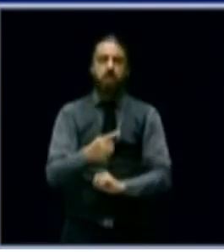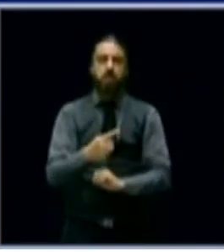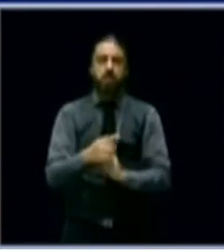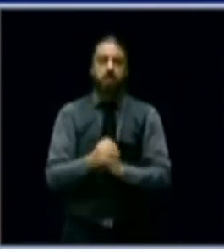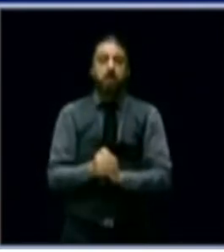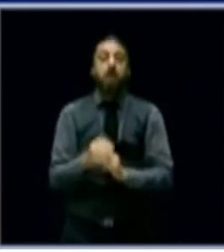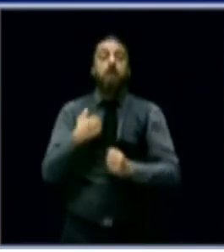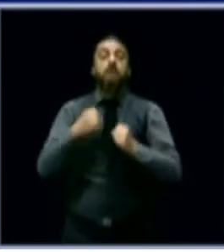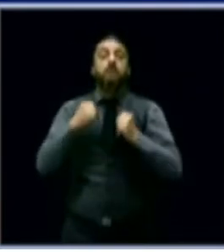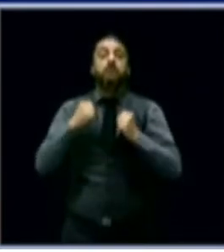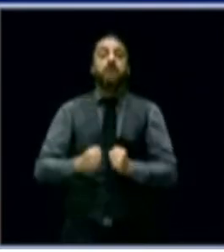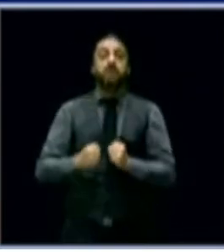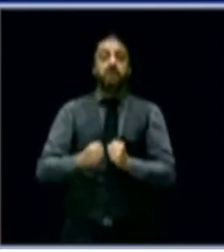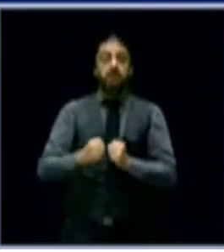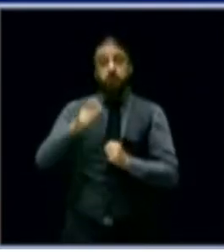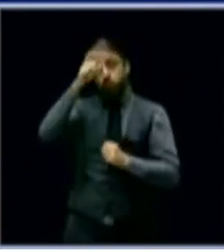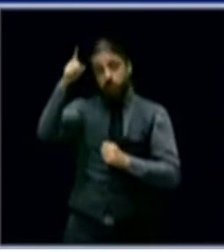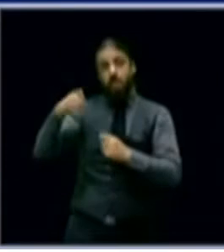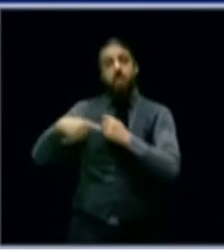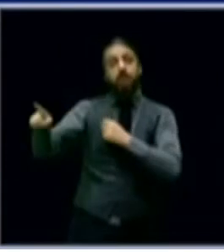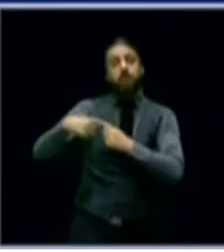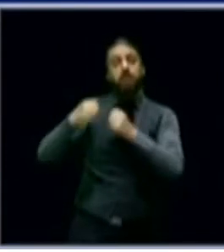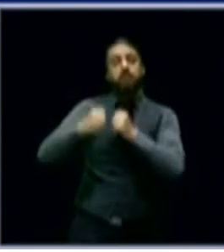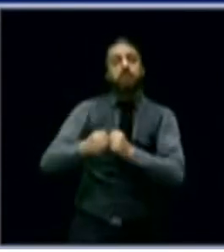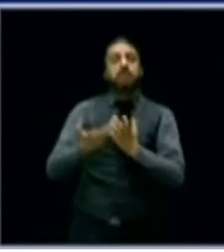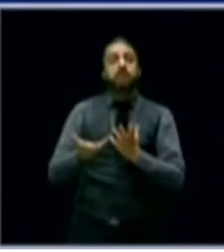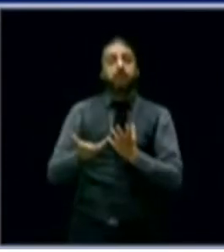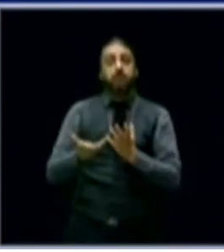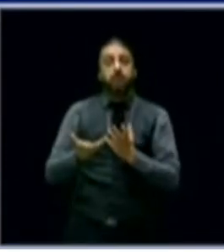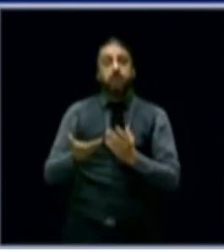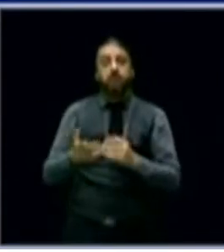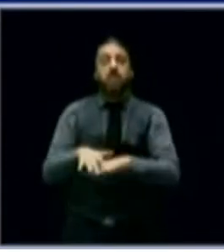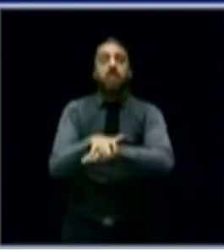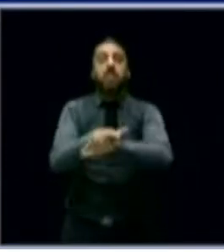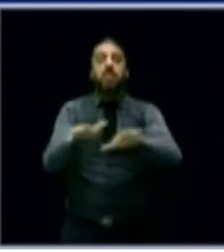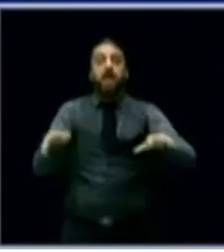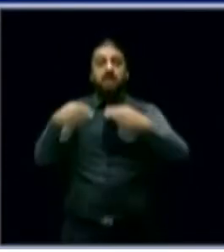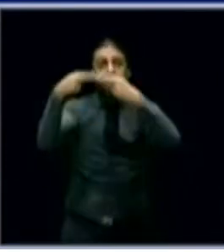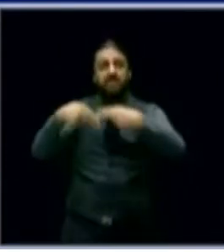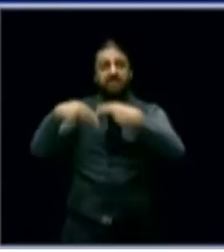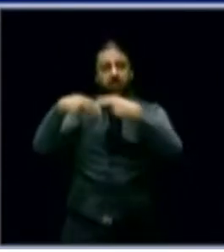μία βασική μας διαφορά με την Τουρκία είναι η οριοθέτηση των θαλασσιών ζωνών.